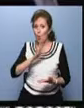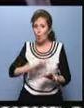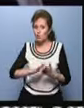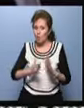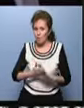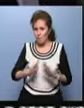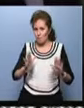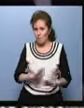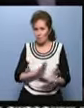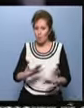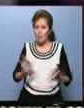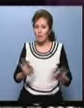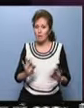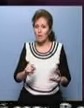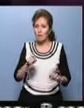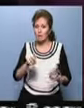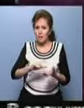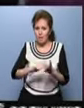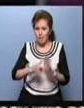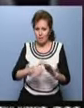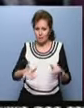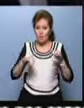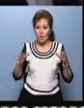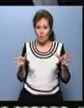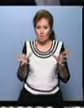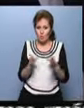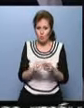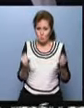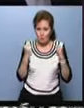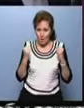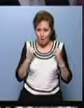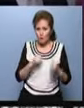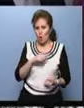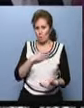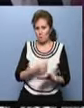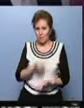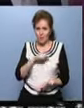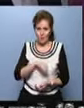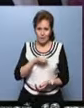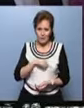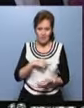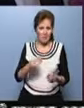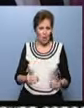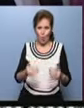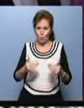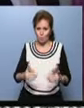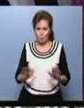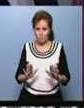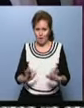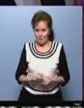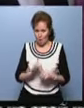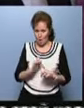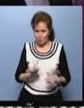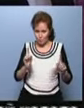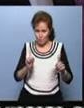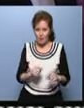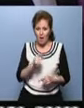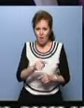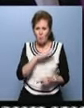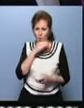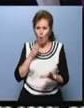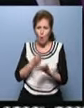– музыкальный зал. Он совмещен со спортивным, но по своим характеристикам не уступает обычному. Сколько новых садов открыли? Везде бывают почти